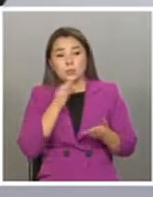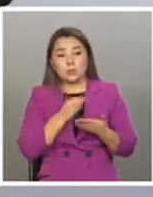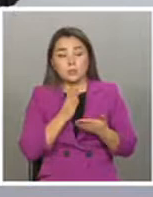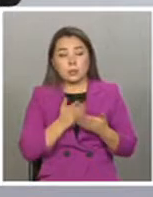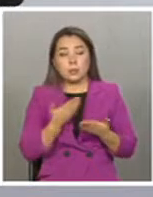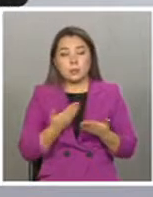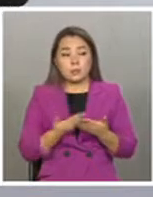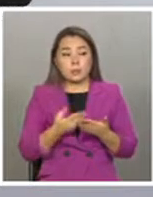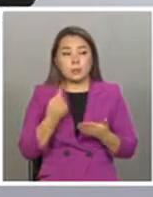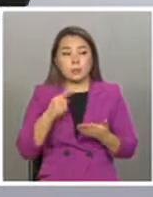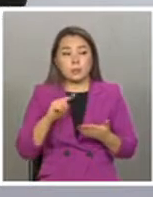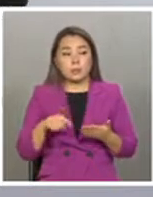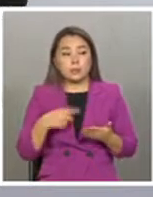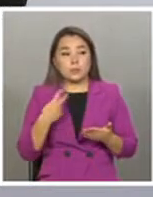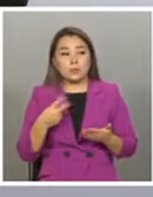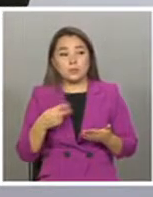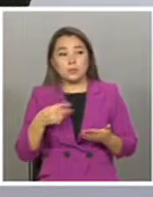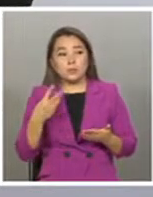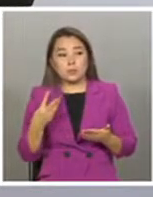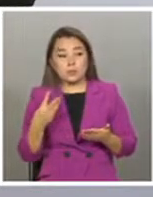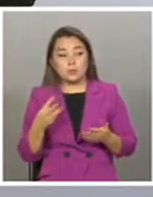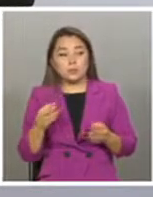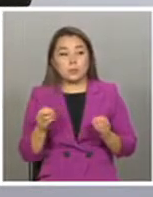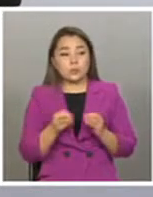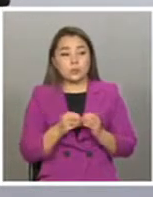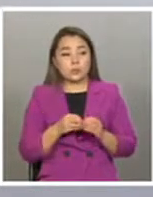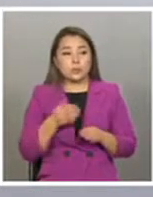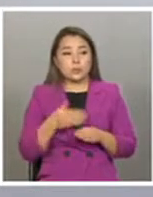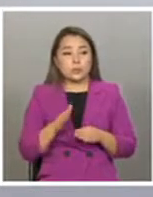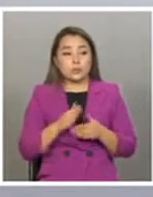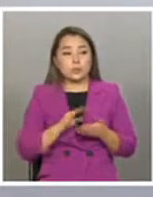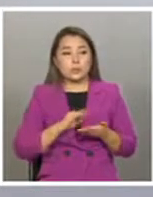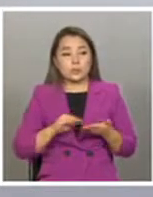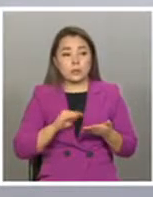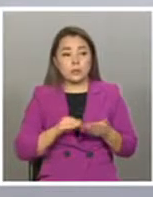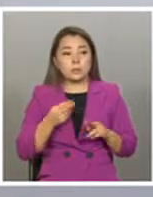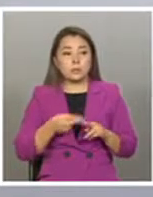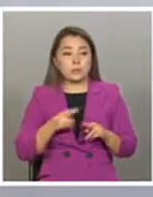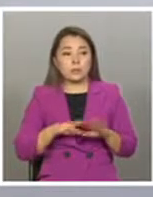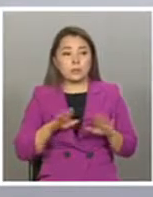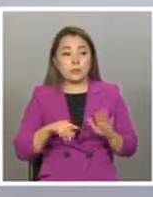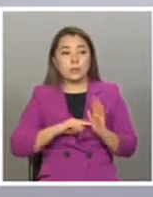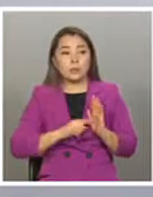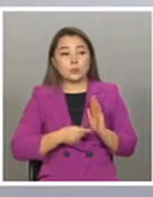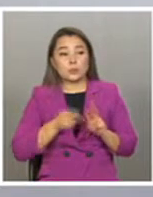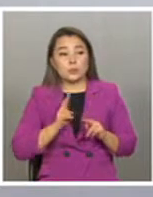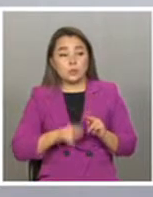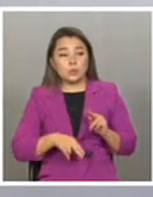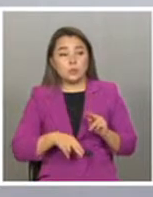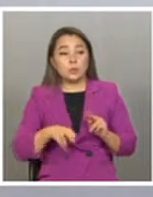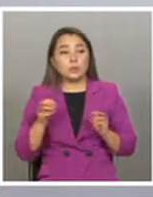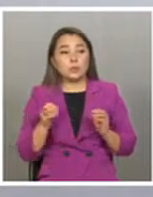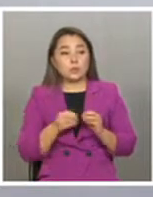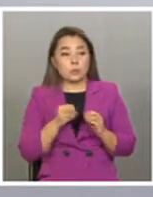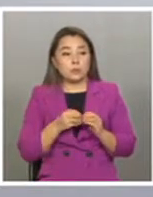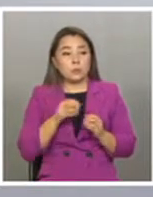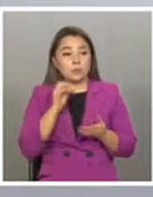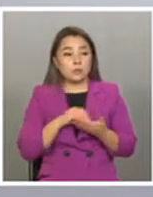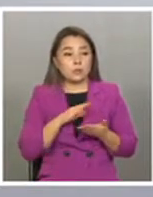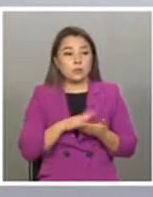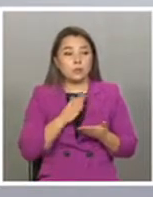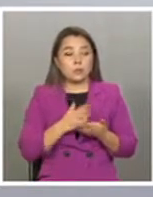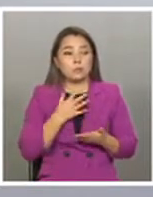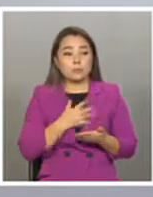1 бүтін 123 ондық бөлшегі берілсін, онда бұл жердегі үтірден кейінгі ондық таңбалардан соң